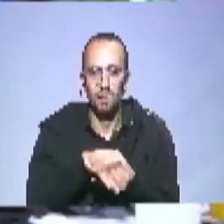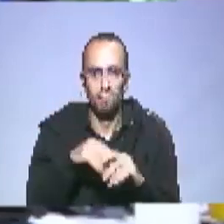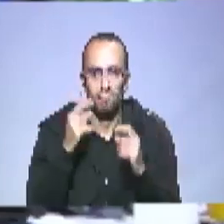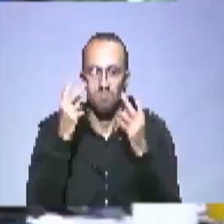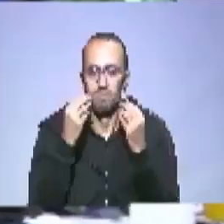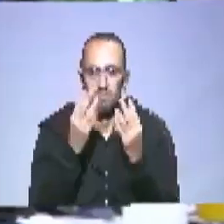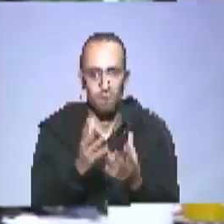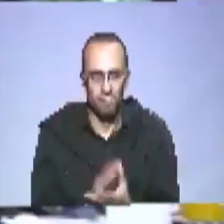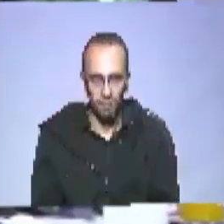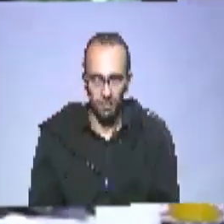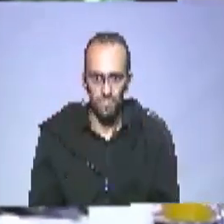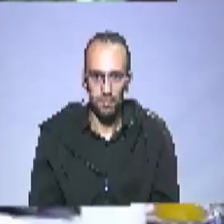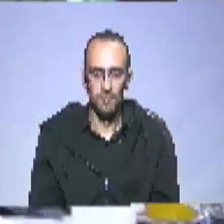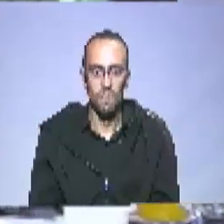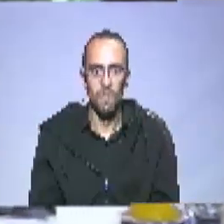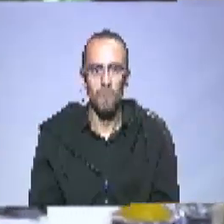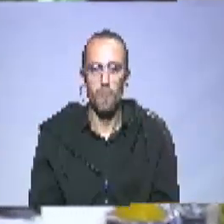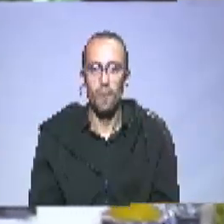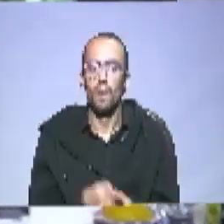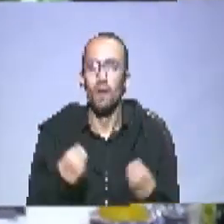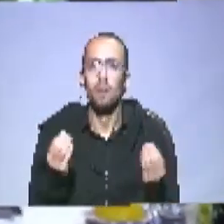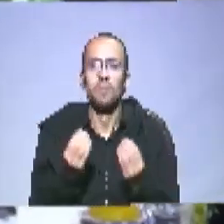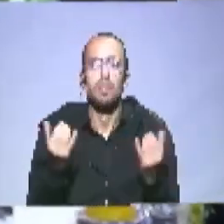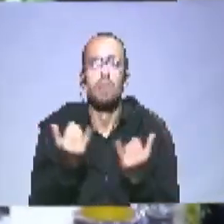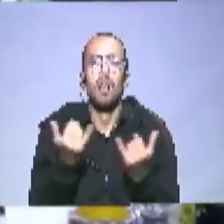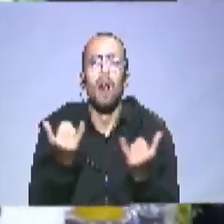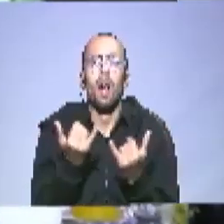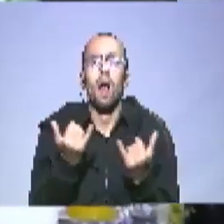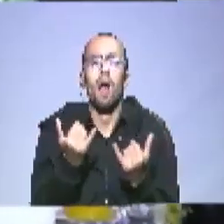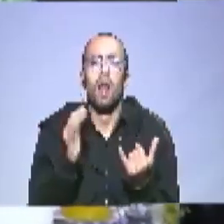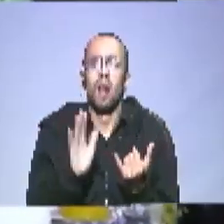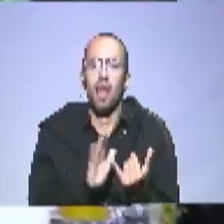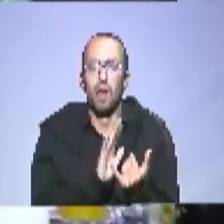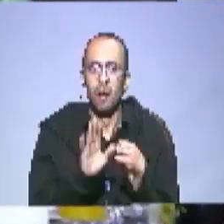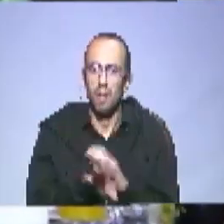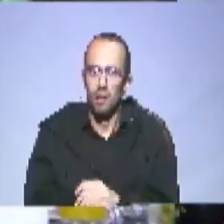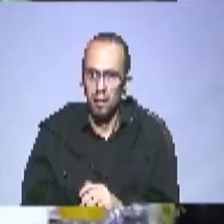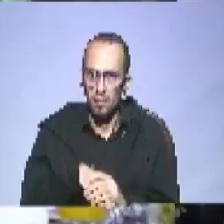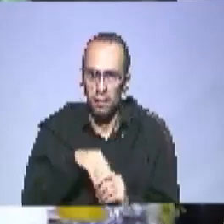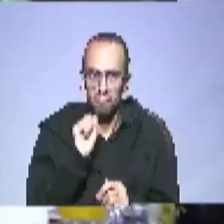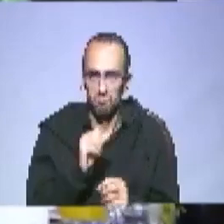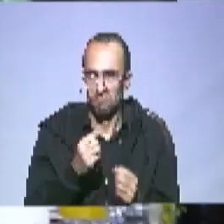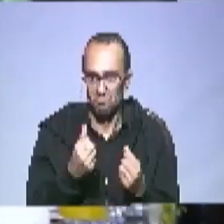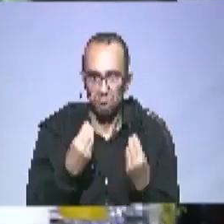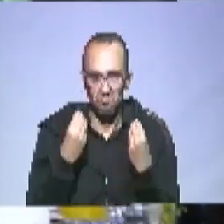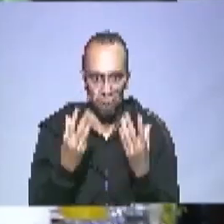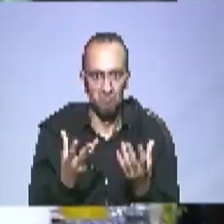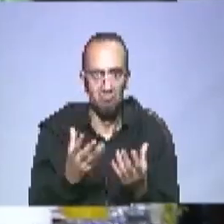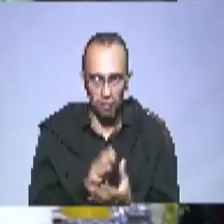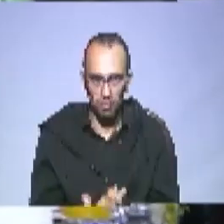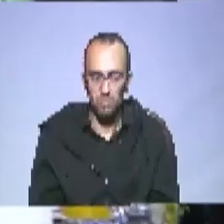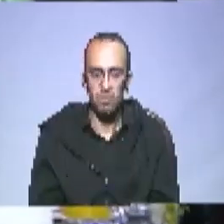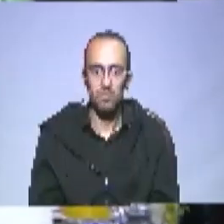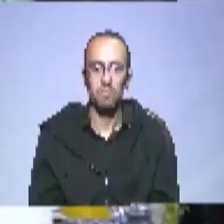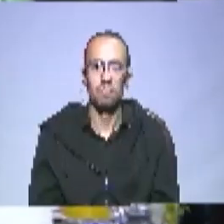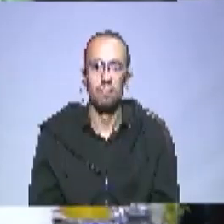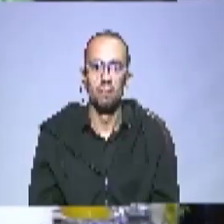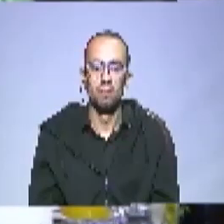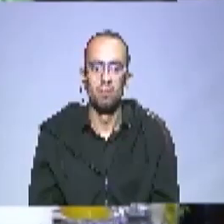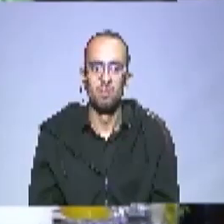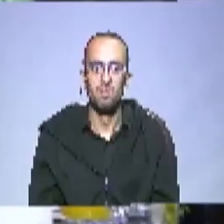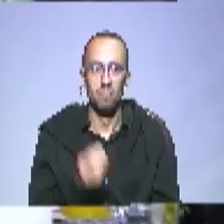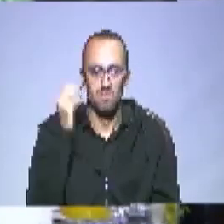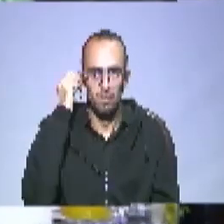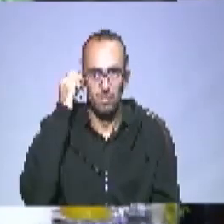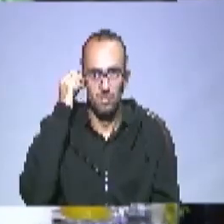دكتوره. بمنتهى البساطه وباقل التكاليف عملنا سفره فخمه جدا، عملنا سفره متنوعه، عملنا